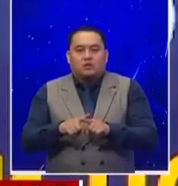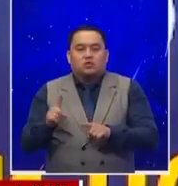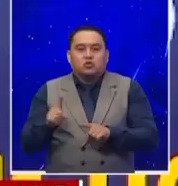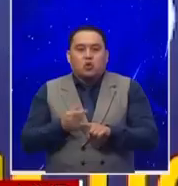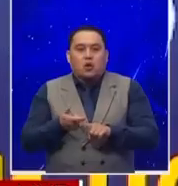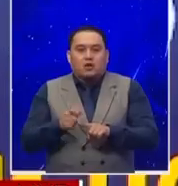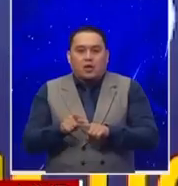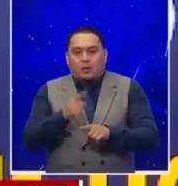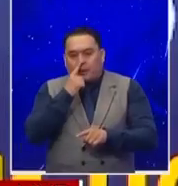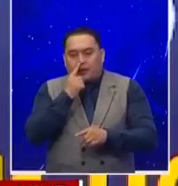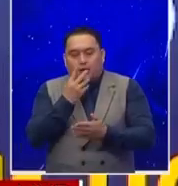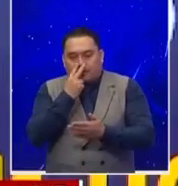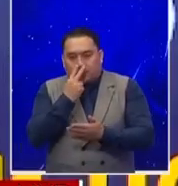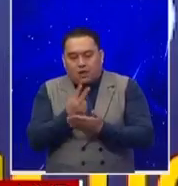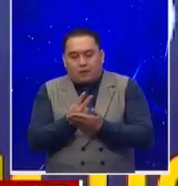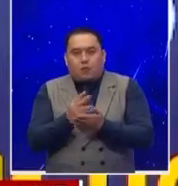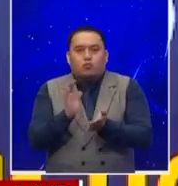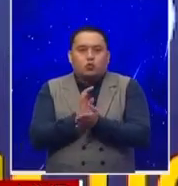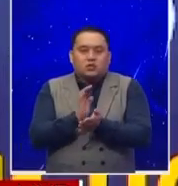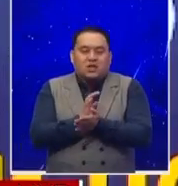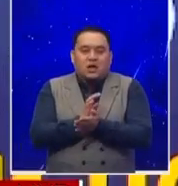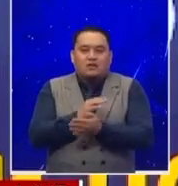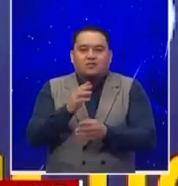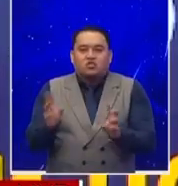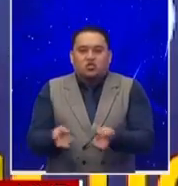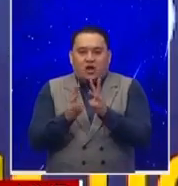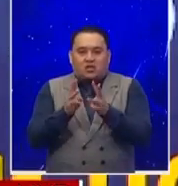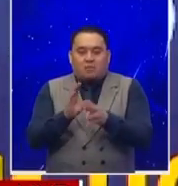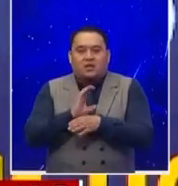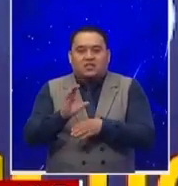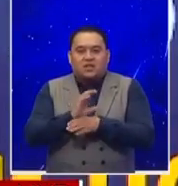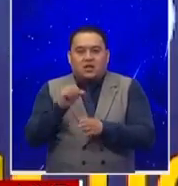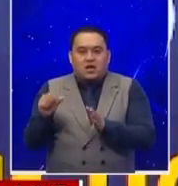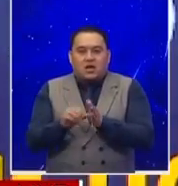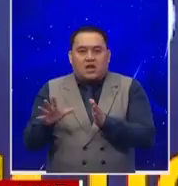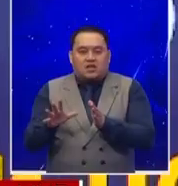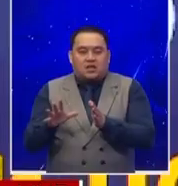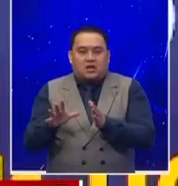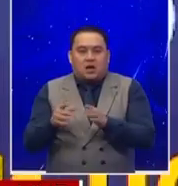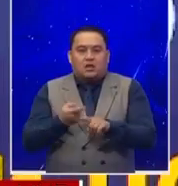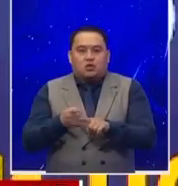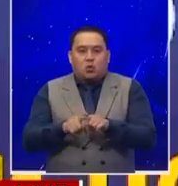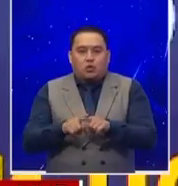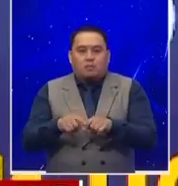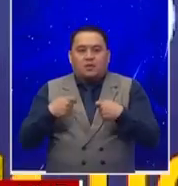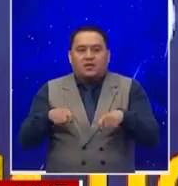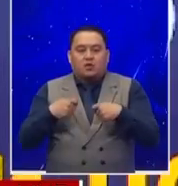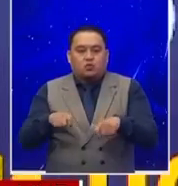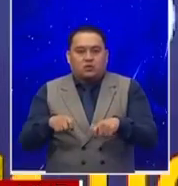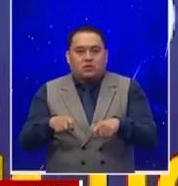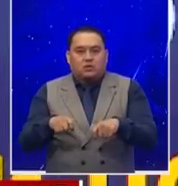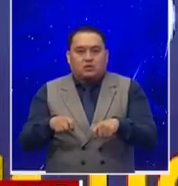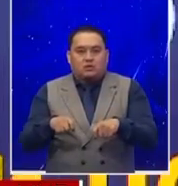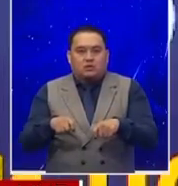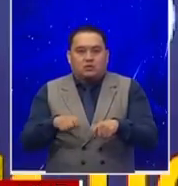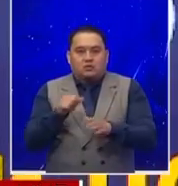это из себя представляет? Мусор будет сжигаться и производится электроэнергия, которая затем продается в